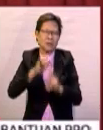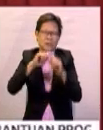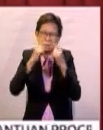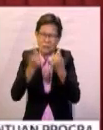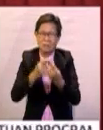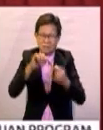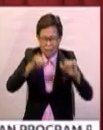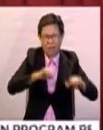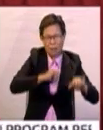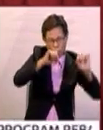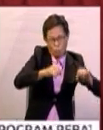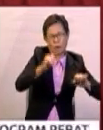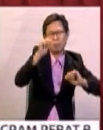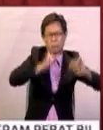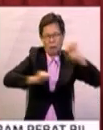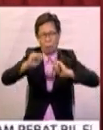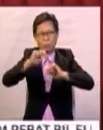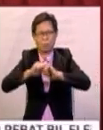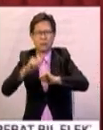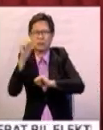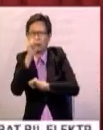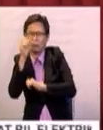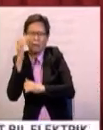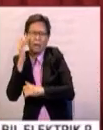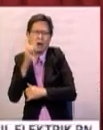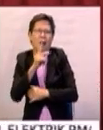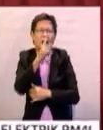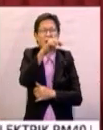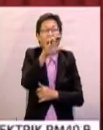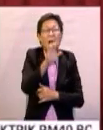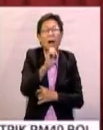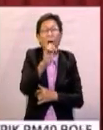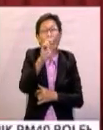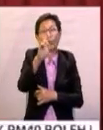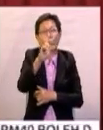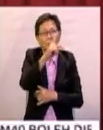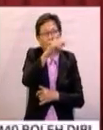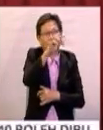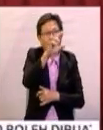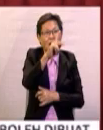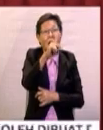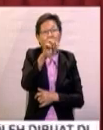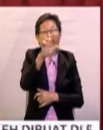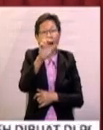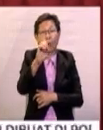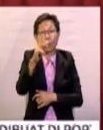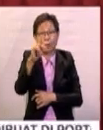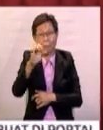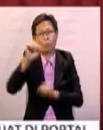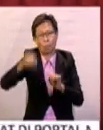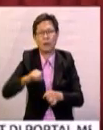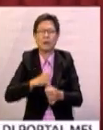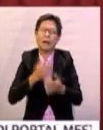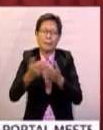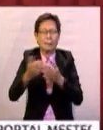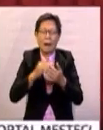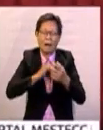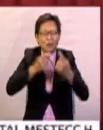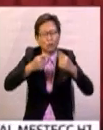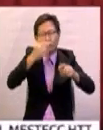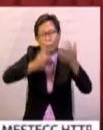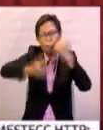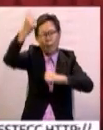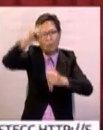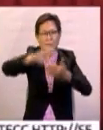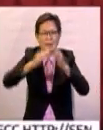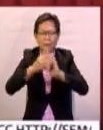boleh berlakon tapi saya menyanyi tu saya tak tahu, karaoke bolehlah. Tapi saya akan cuba yang terbaiklah dan saya bukannya